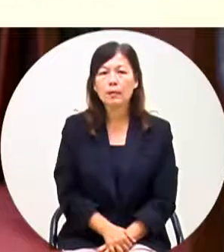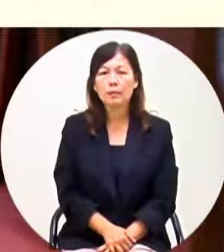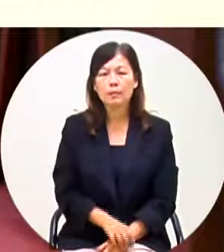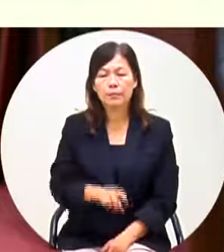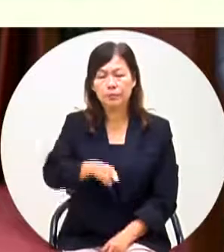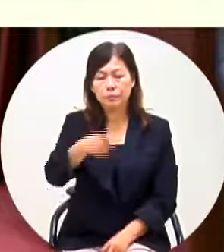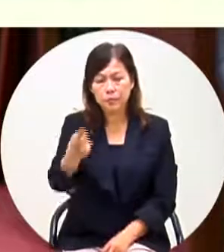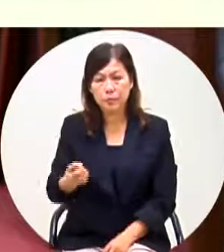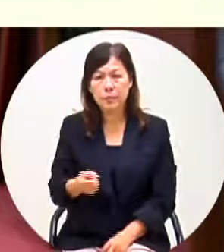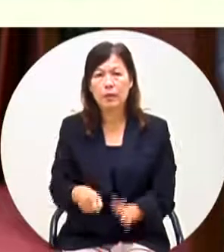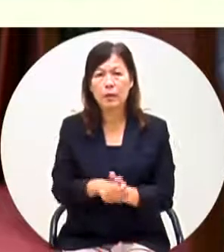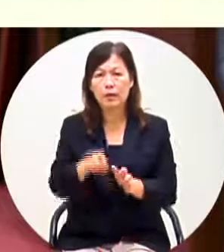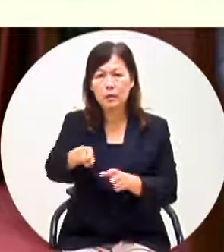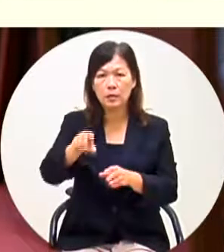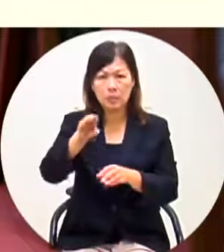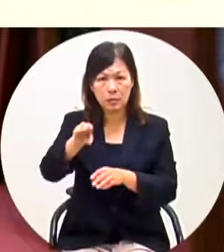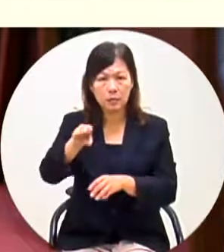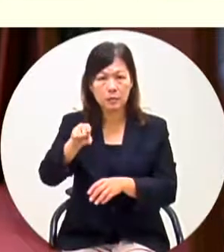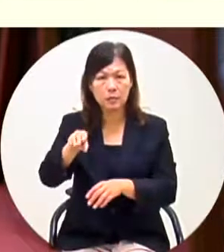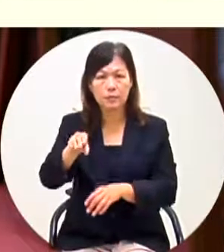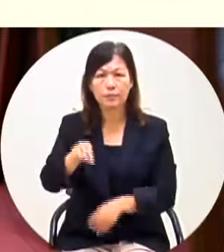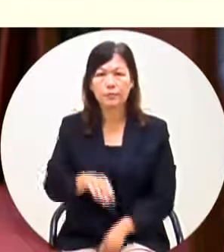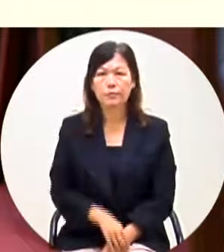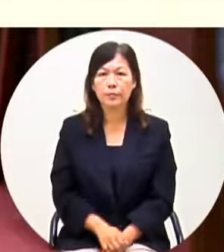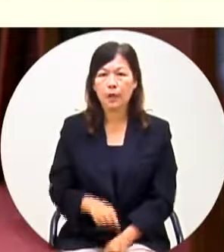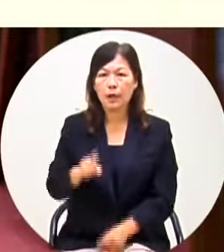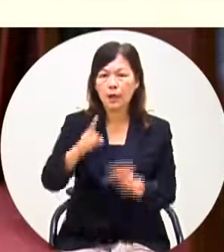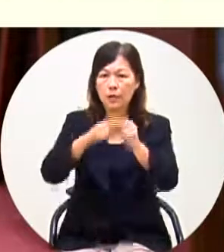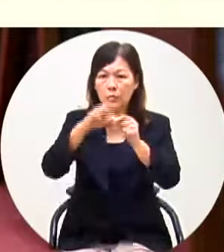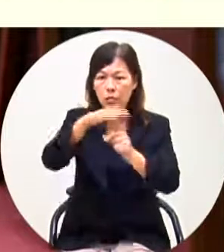看，中山路上三部车